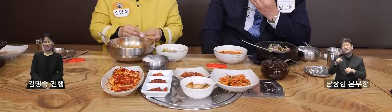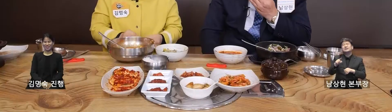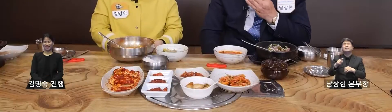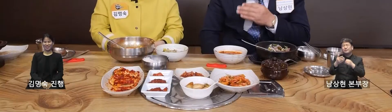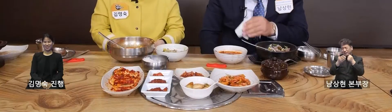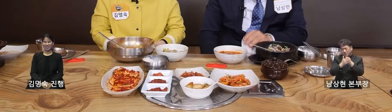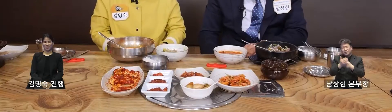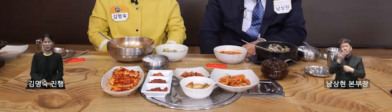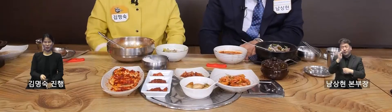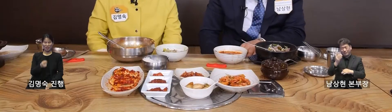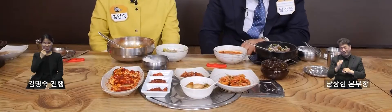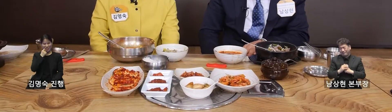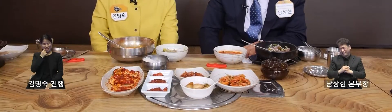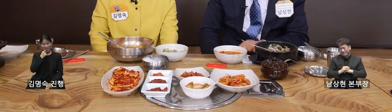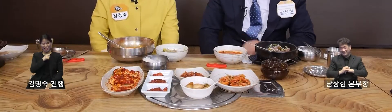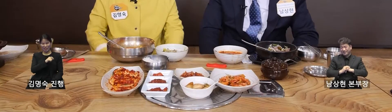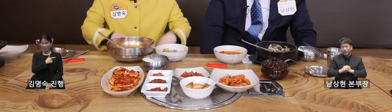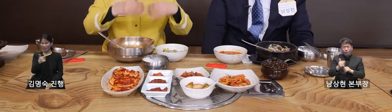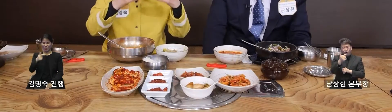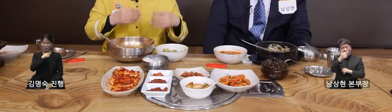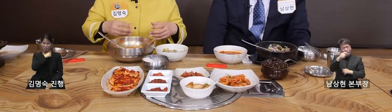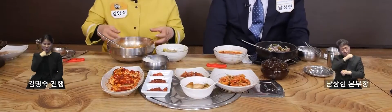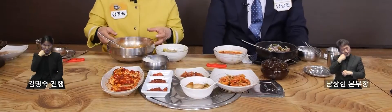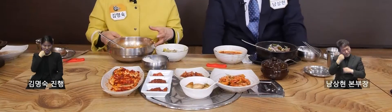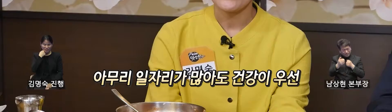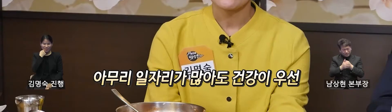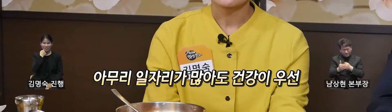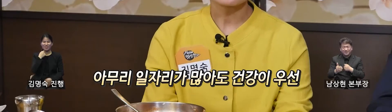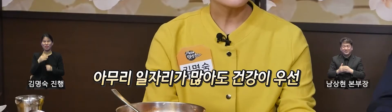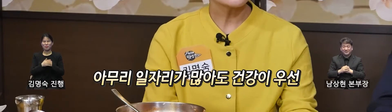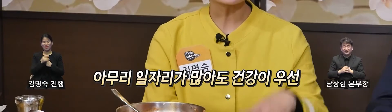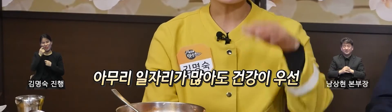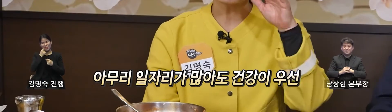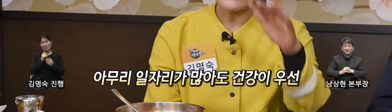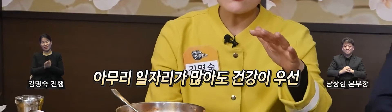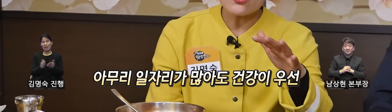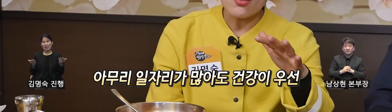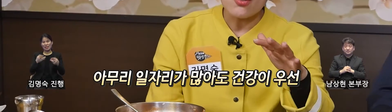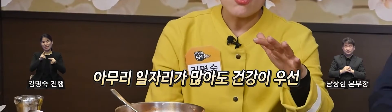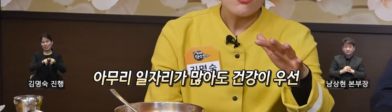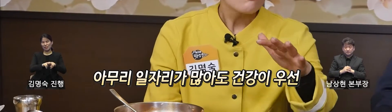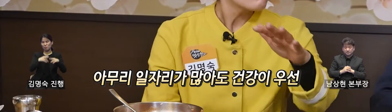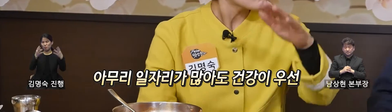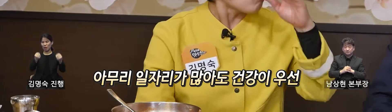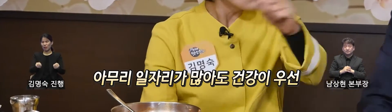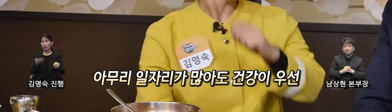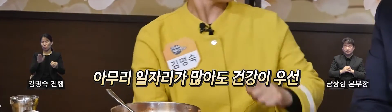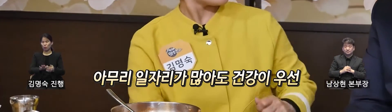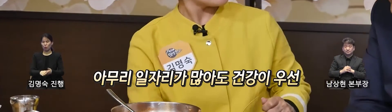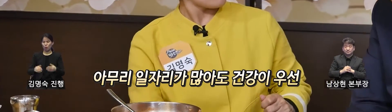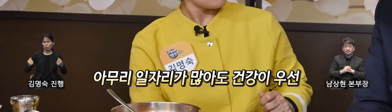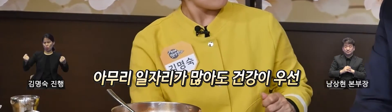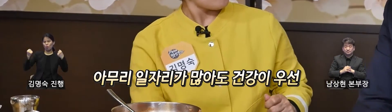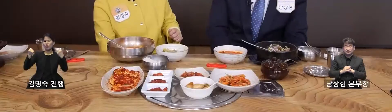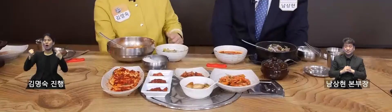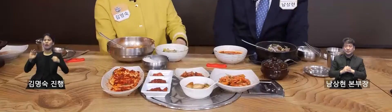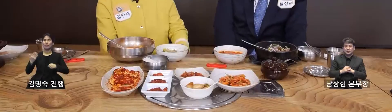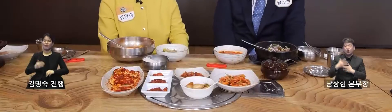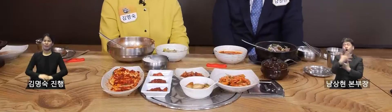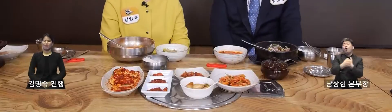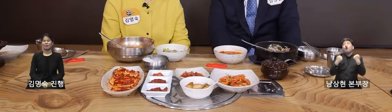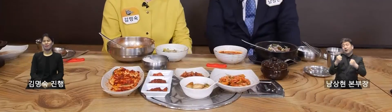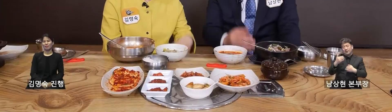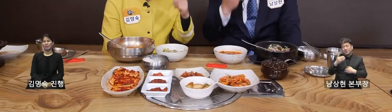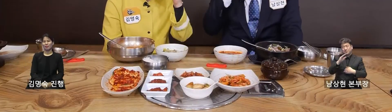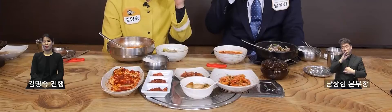거죠. 너무 맛있어. 너무 맛있으니까. 자, 근데 일자리 많아도 건강해야죠.